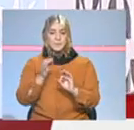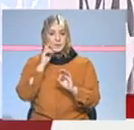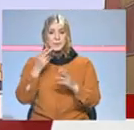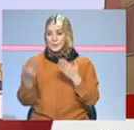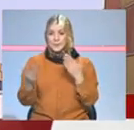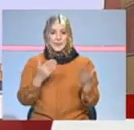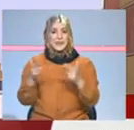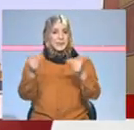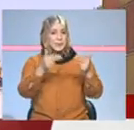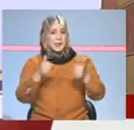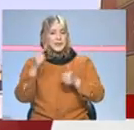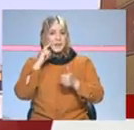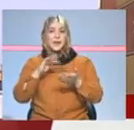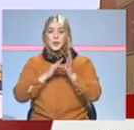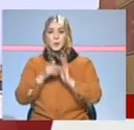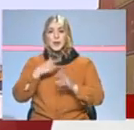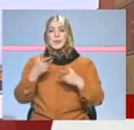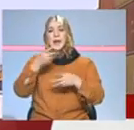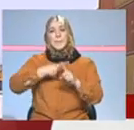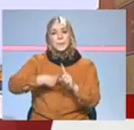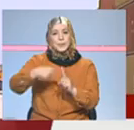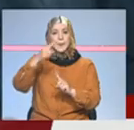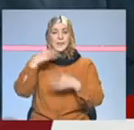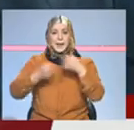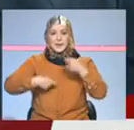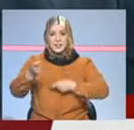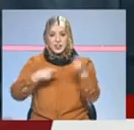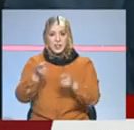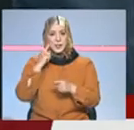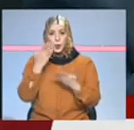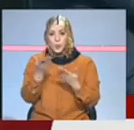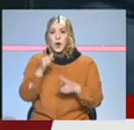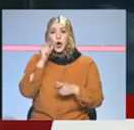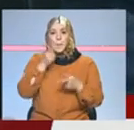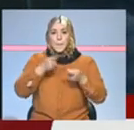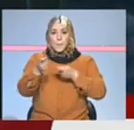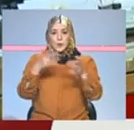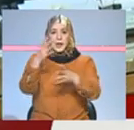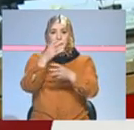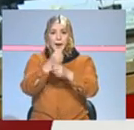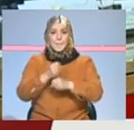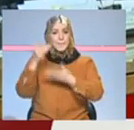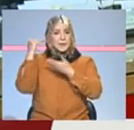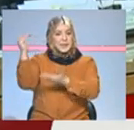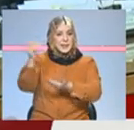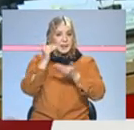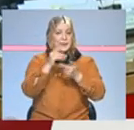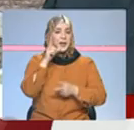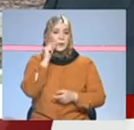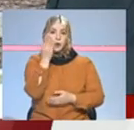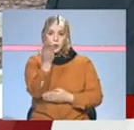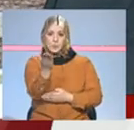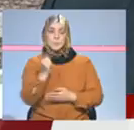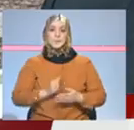نوعي لكفتي الميزان التجاري، وذلك وفق رئيس المدير العام لمركز النهوض بالصادرات شهاب بن